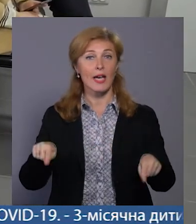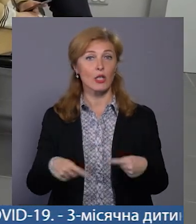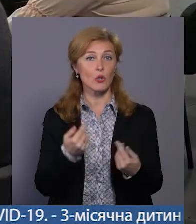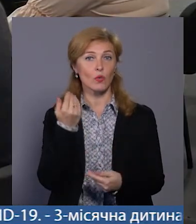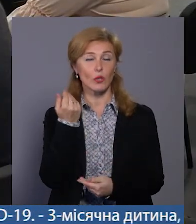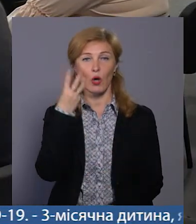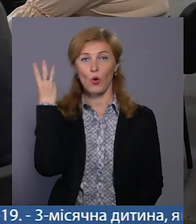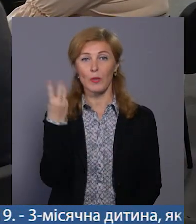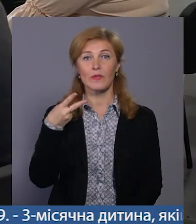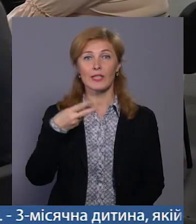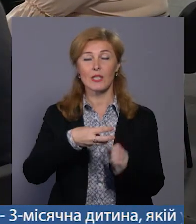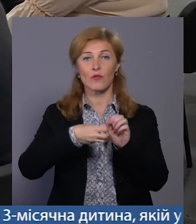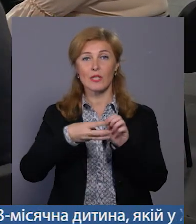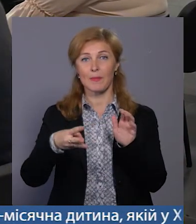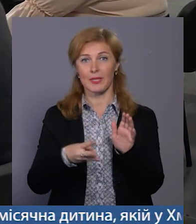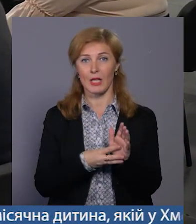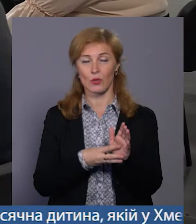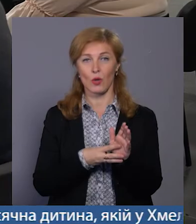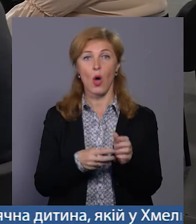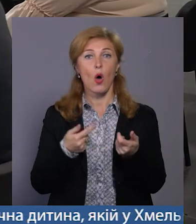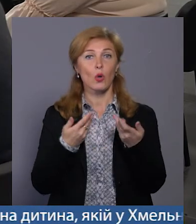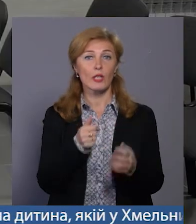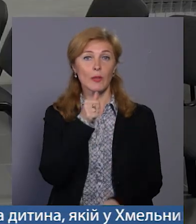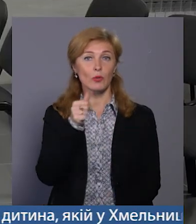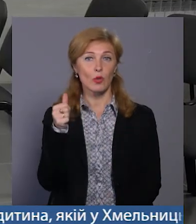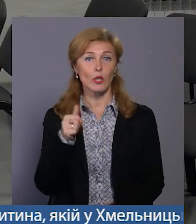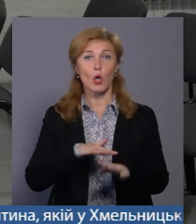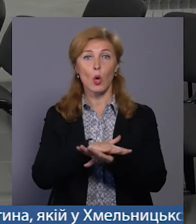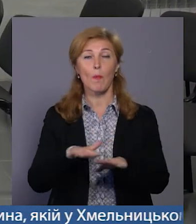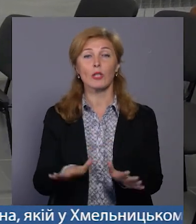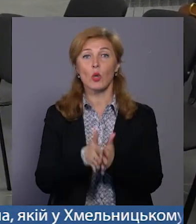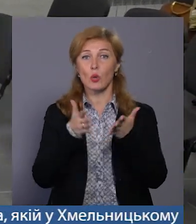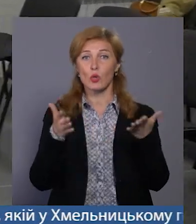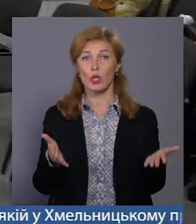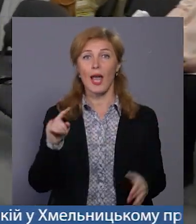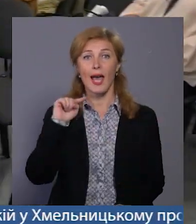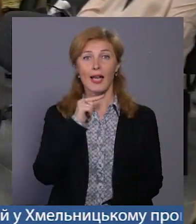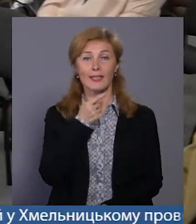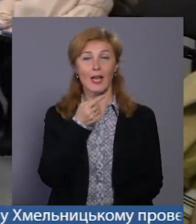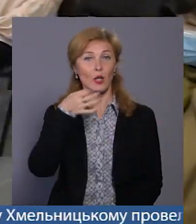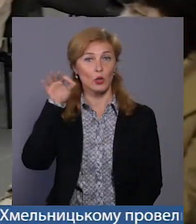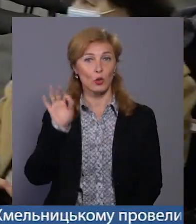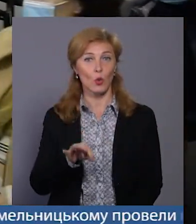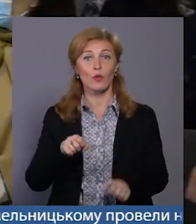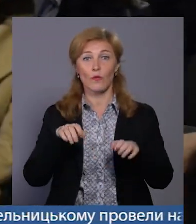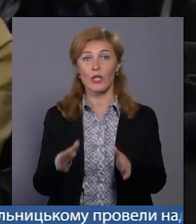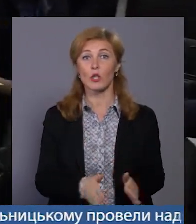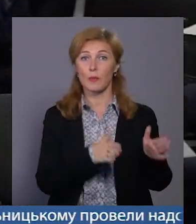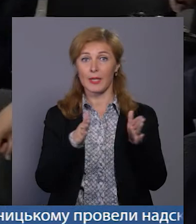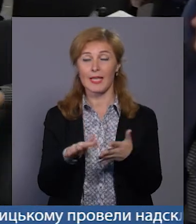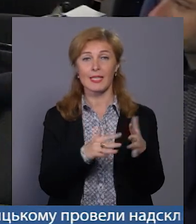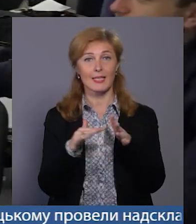у Хмельницькому з 2018-го. Оскільки минулоріч громада розширилась, енергоощадний досвід вирішили перенести і на